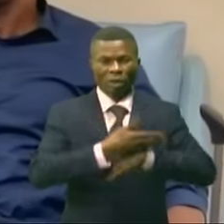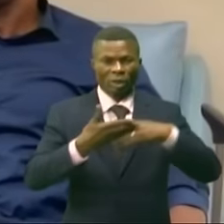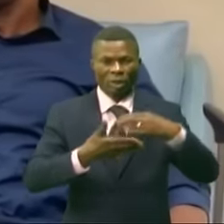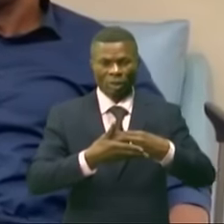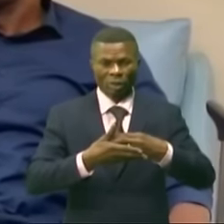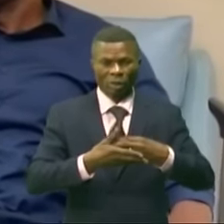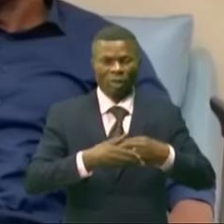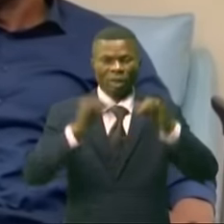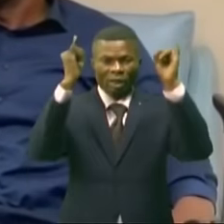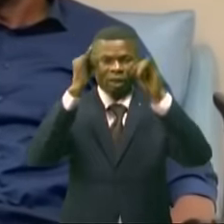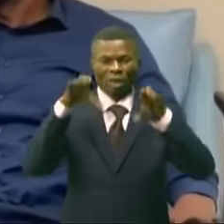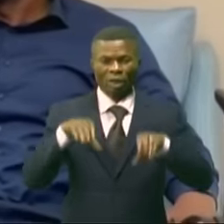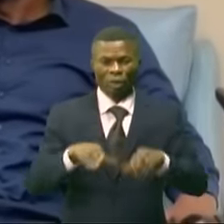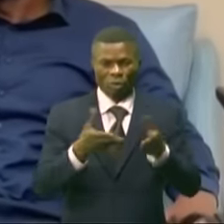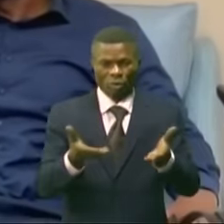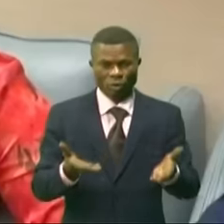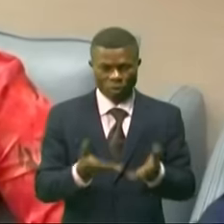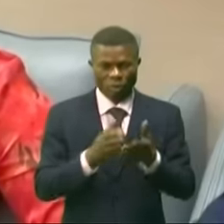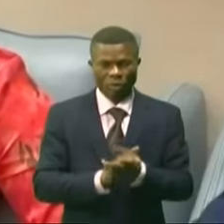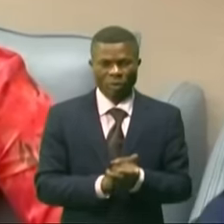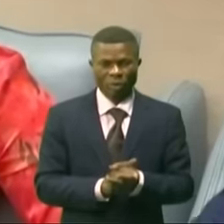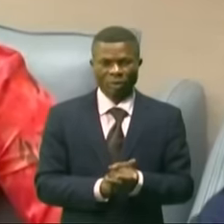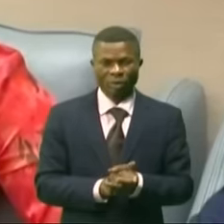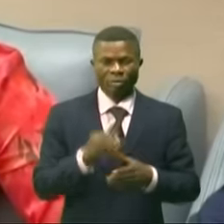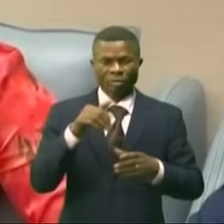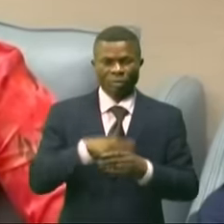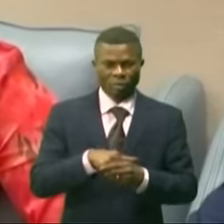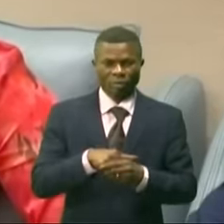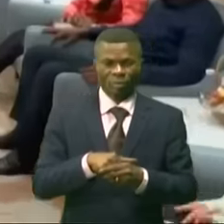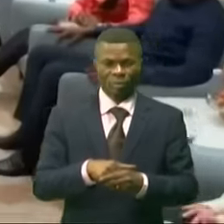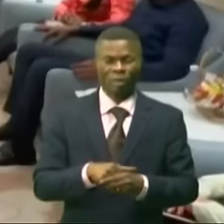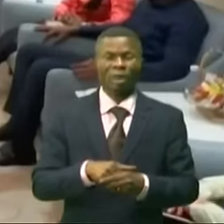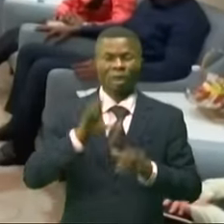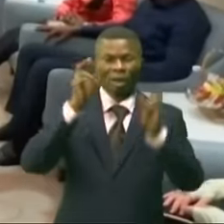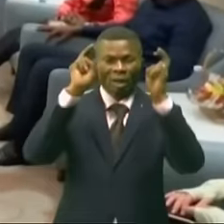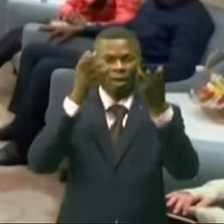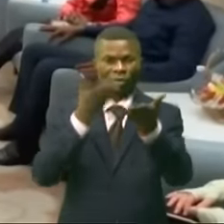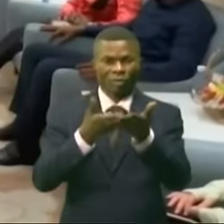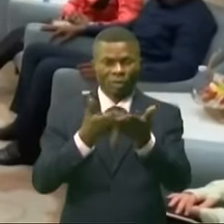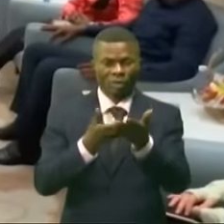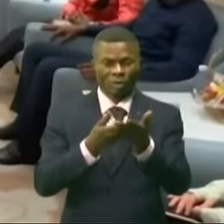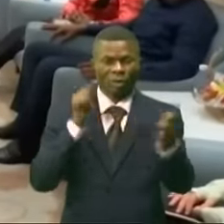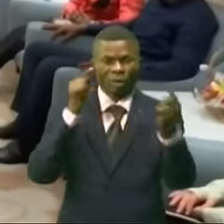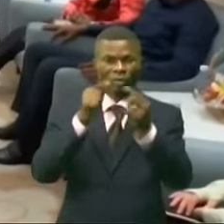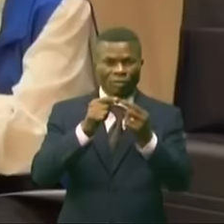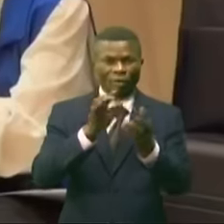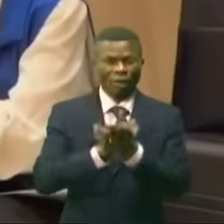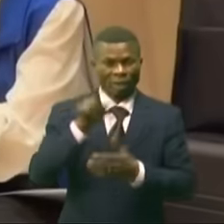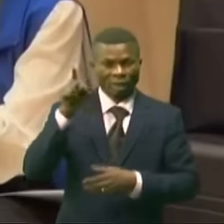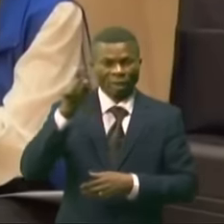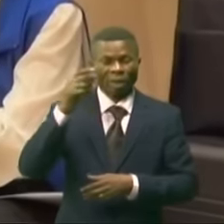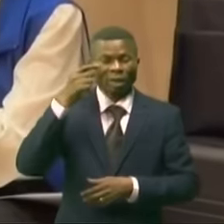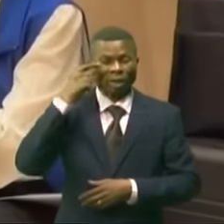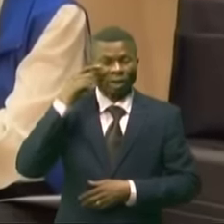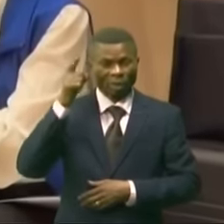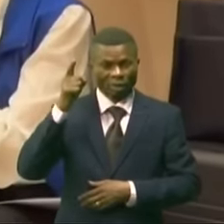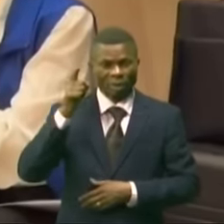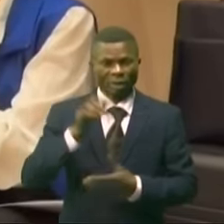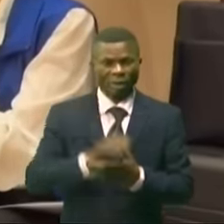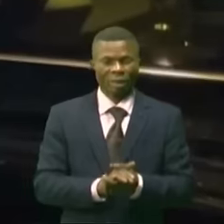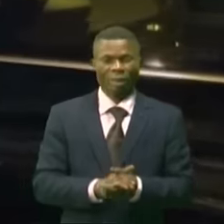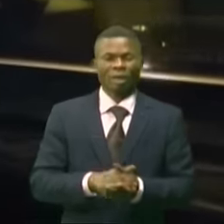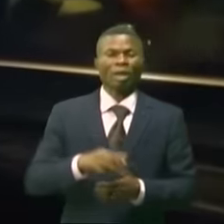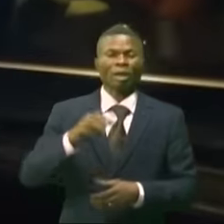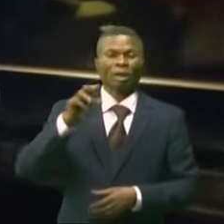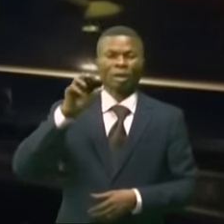center en RDC toujours dans l'impire du Milie cap vers Beijing où Augustin Kibasa Maliba